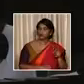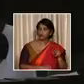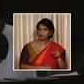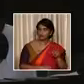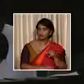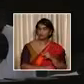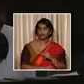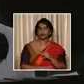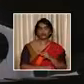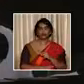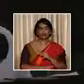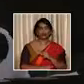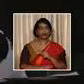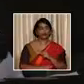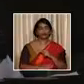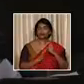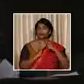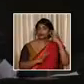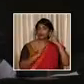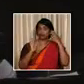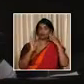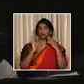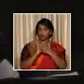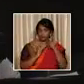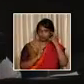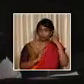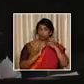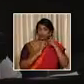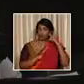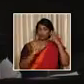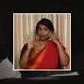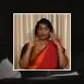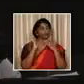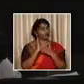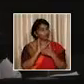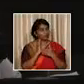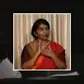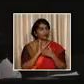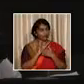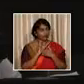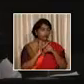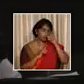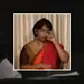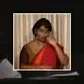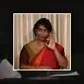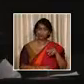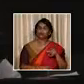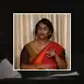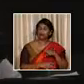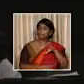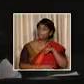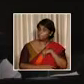விடயம் உலகத்தில் இருக்கின்ற அனைவரும் ஏற்றுக்கொண்ட ஒரு விடயம் உலகத்தில் இருக்கின்றவர்கள் நீதியை கேட்கிறார்கள் நீங்கள் உண்மையை